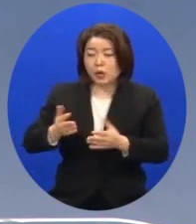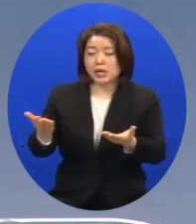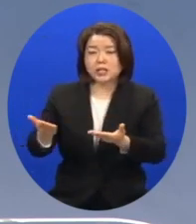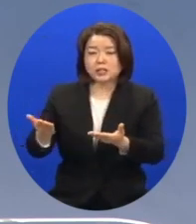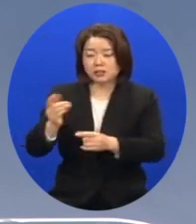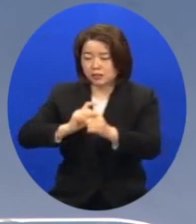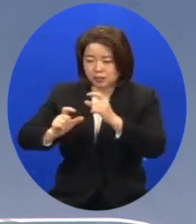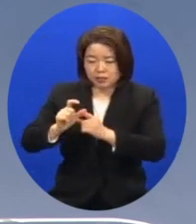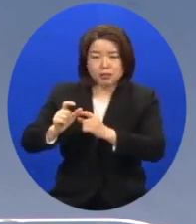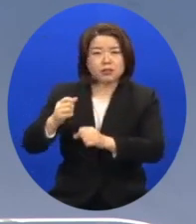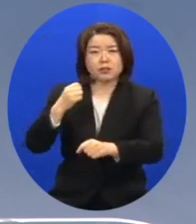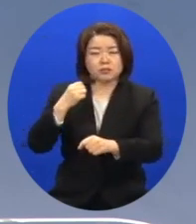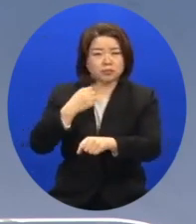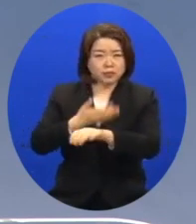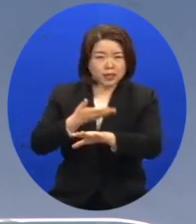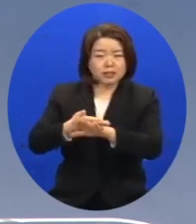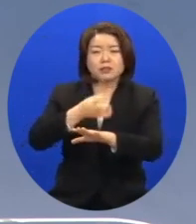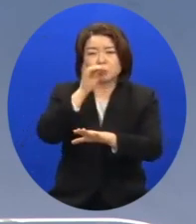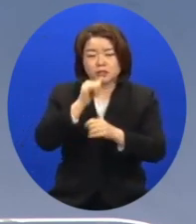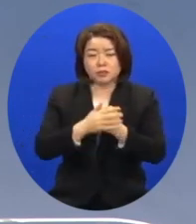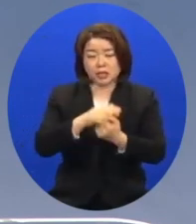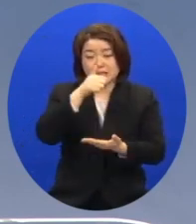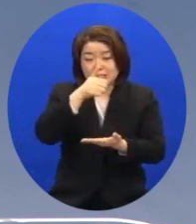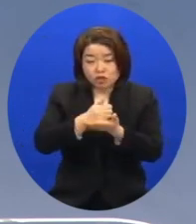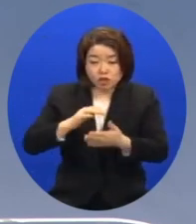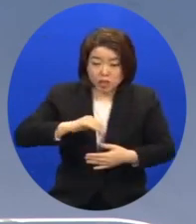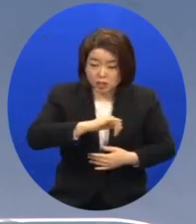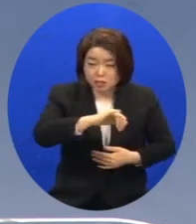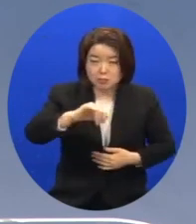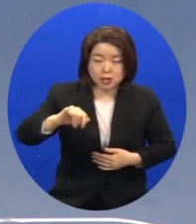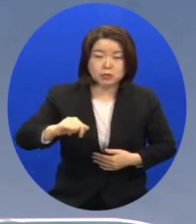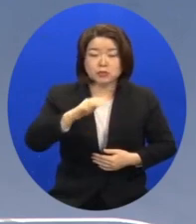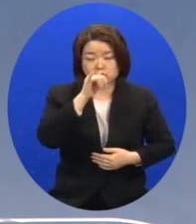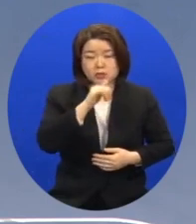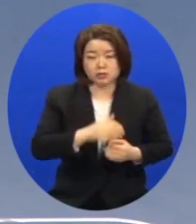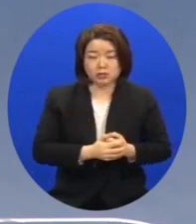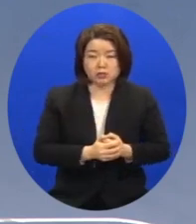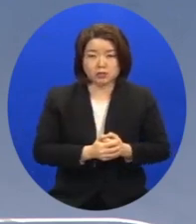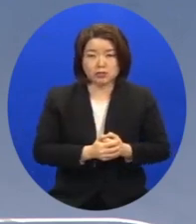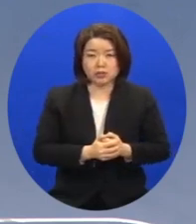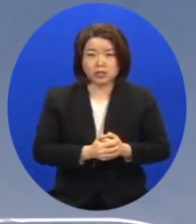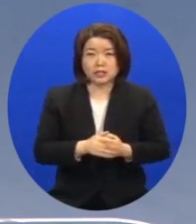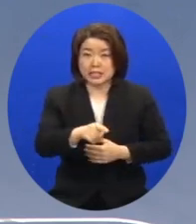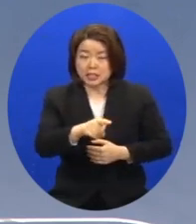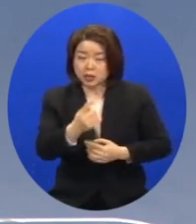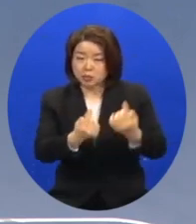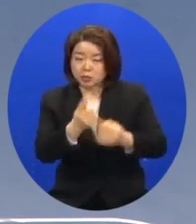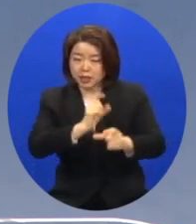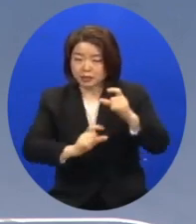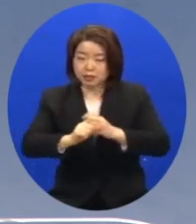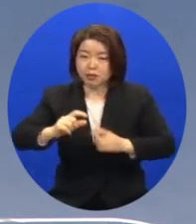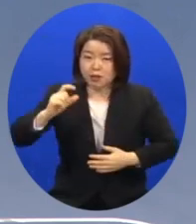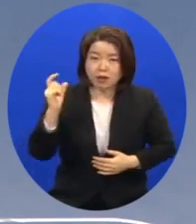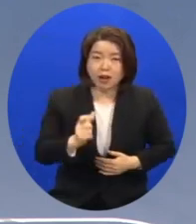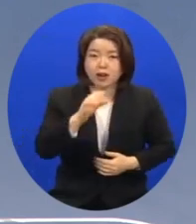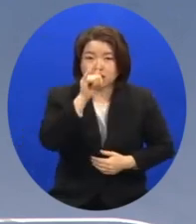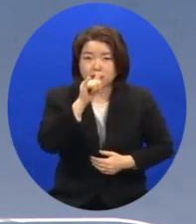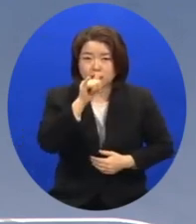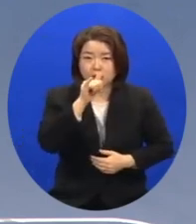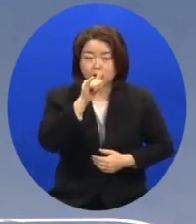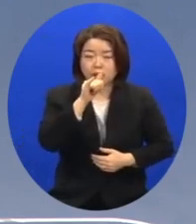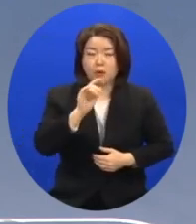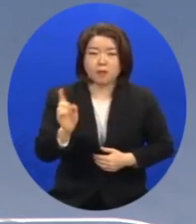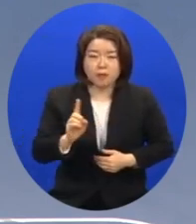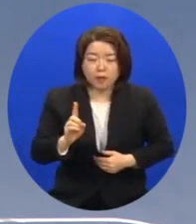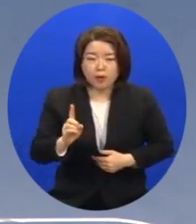했어요 그러나 주위의 바 이로써 보다 더 강력한 것이 있어요 그게 뭐냐면 보이지 않으시지만 너무나 분명히